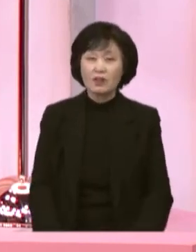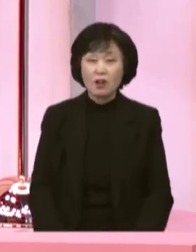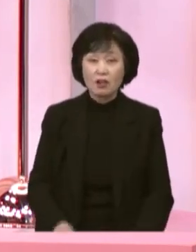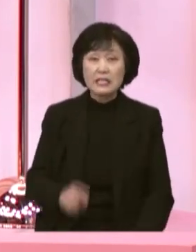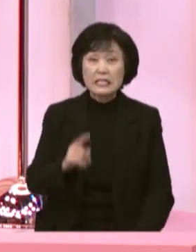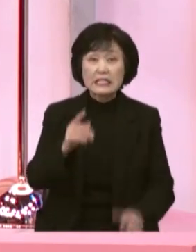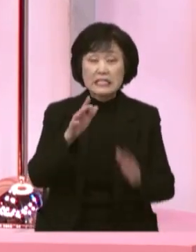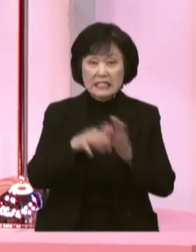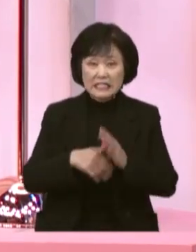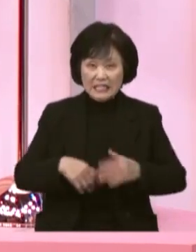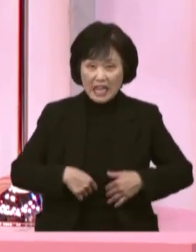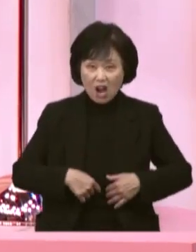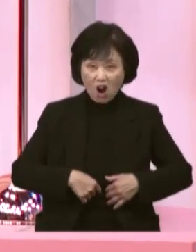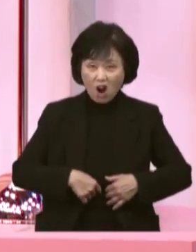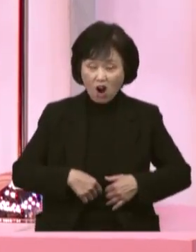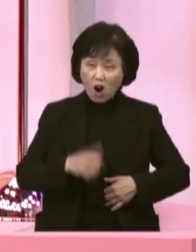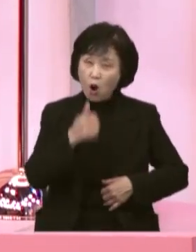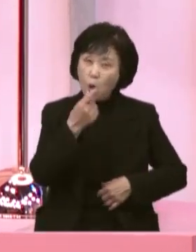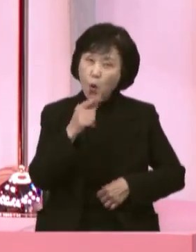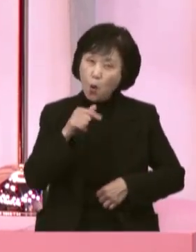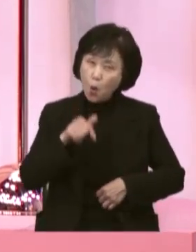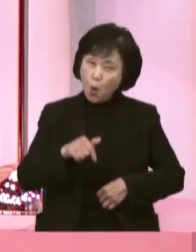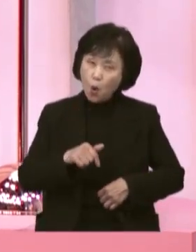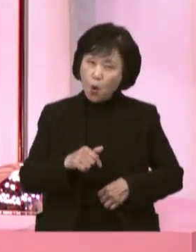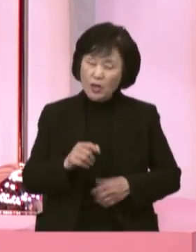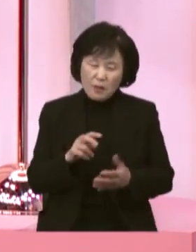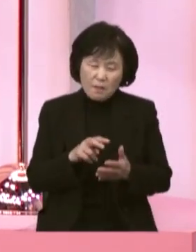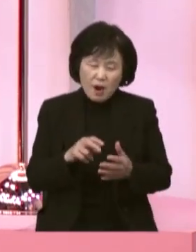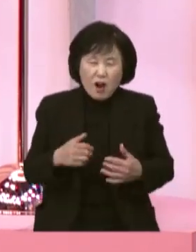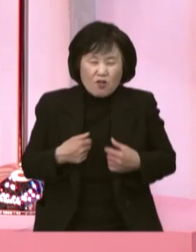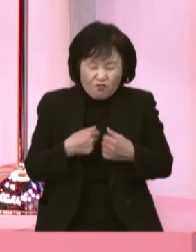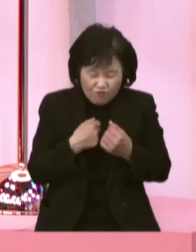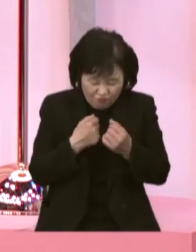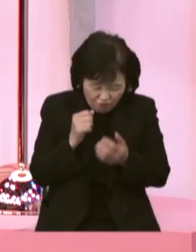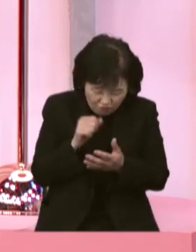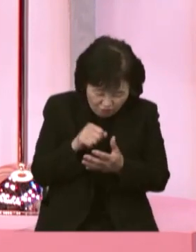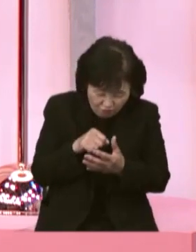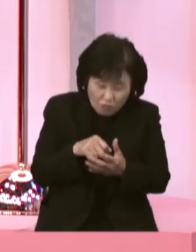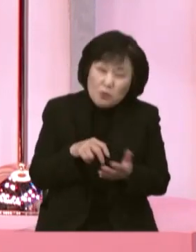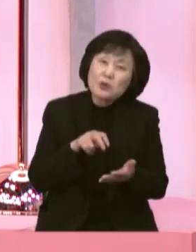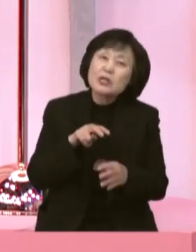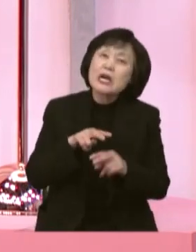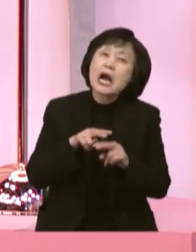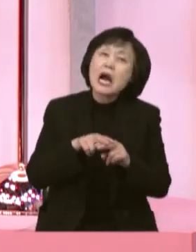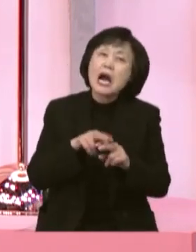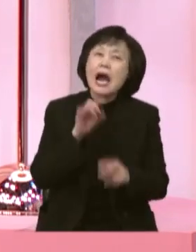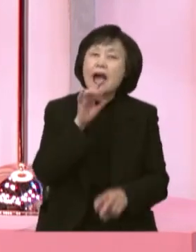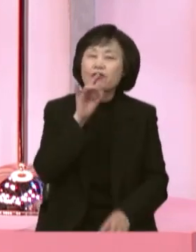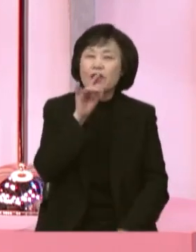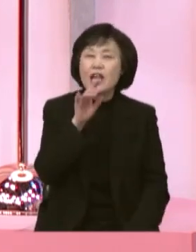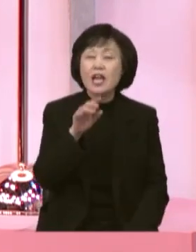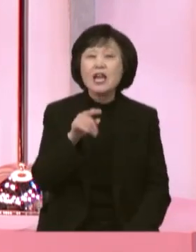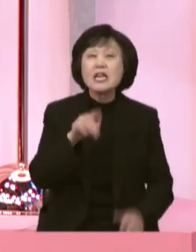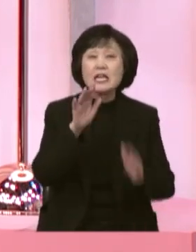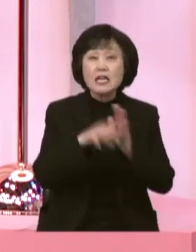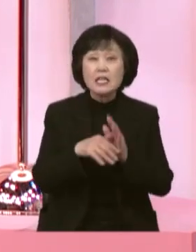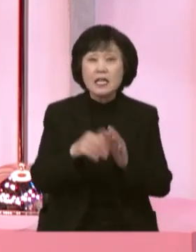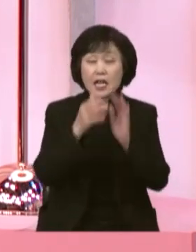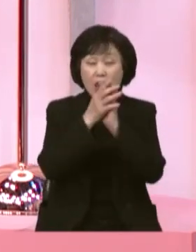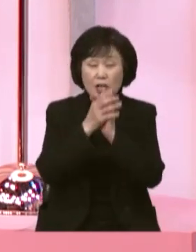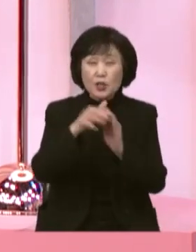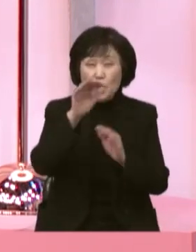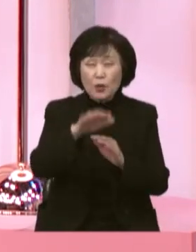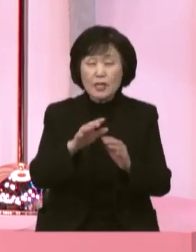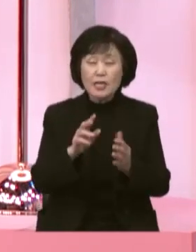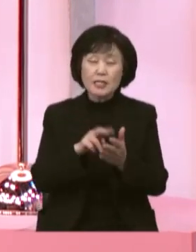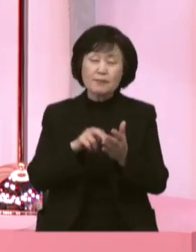그리고 이제 내려왔어요. 그래서 이제 그 다음 날 이제 또 피 빼고 막 그러잖아. 그때 수치가 보통 뭐